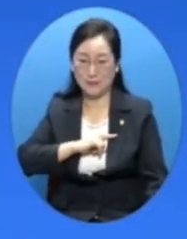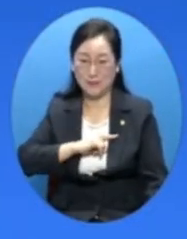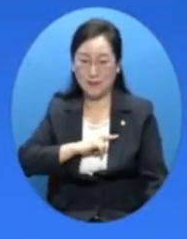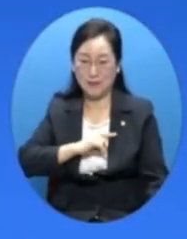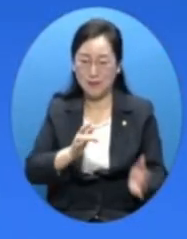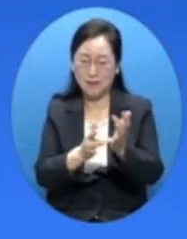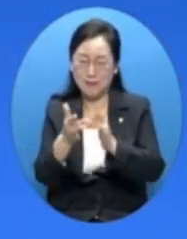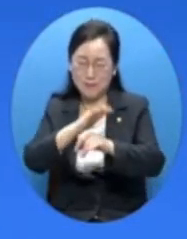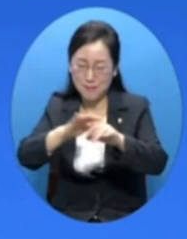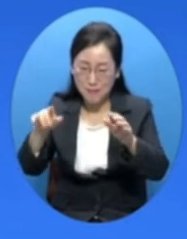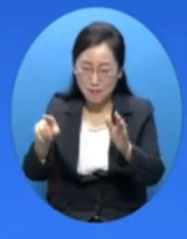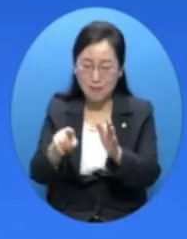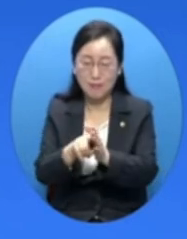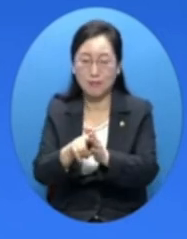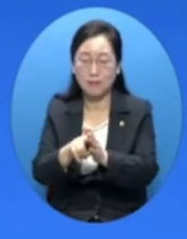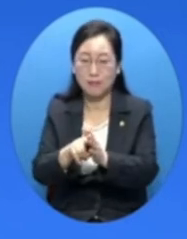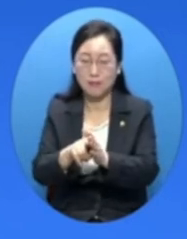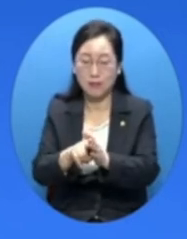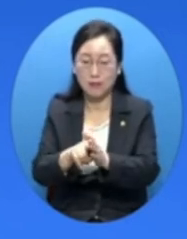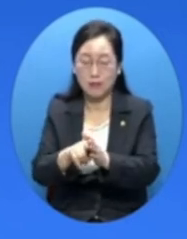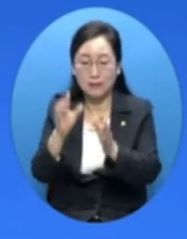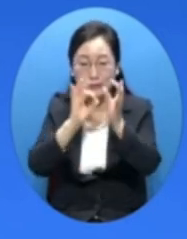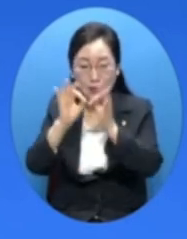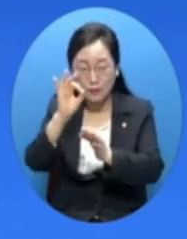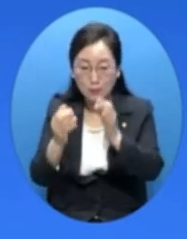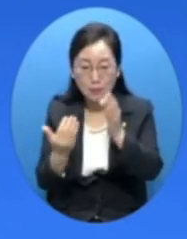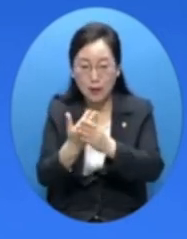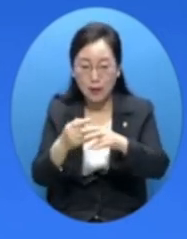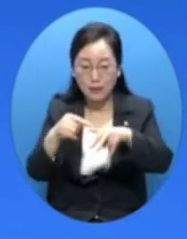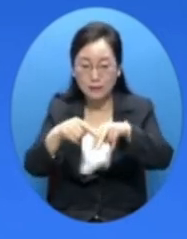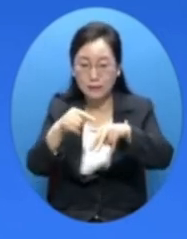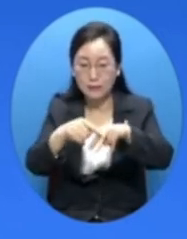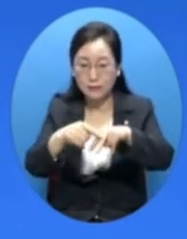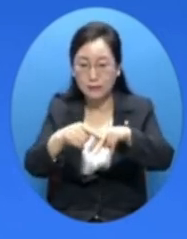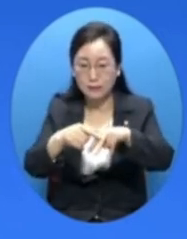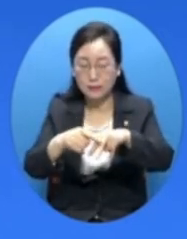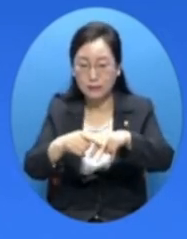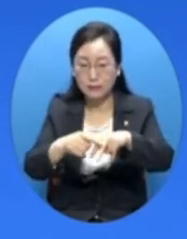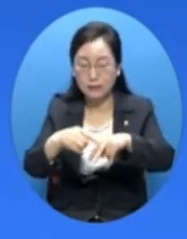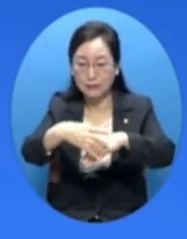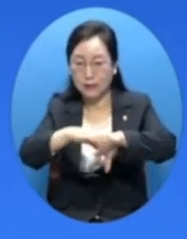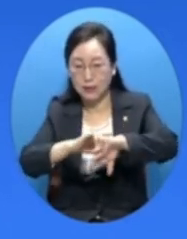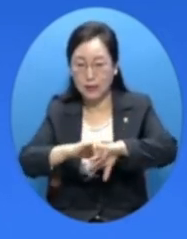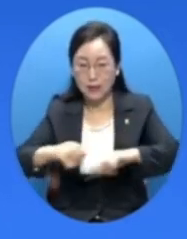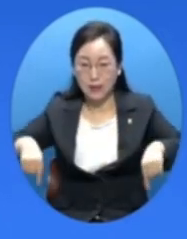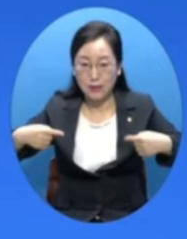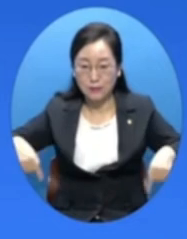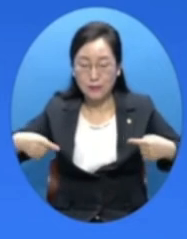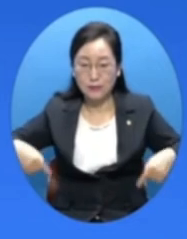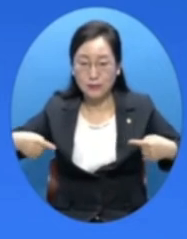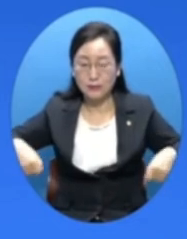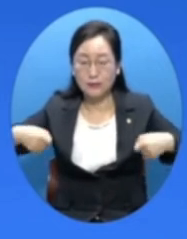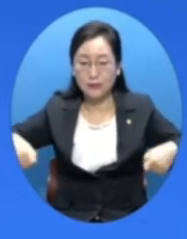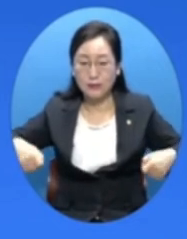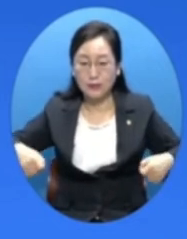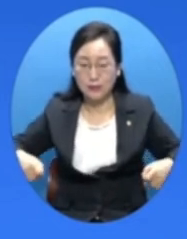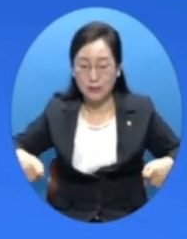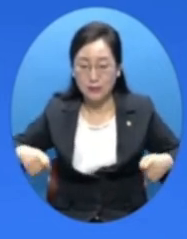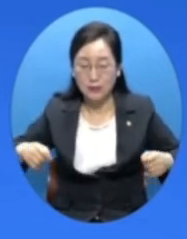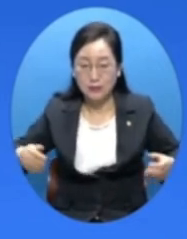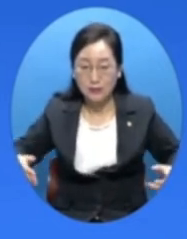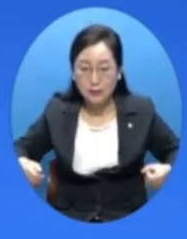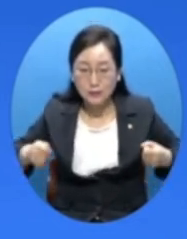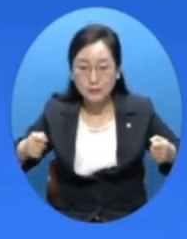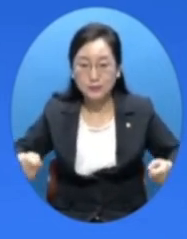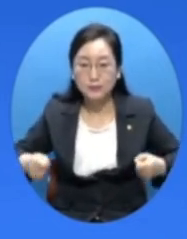사고로 두 다리를 못 서게 된 분이 위라클이라고 하는 그 영상을 만들어서 유튜브를 돌리는데 제가 3월 17일자 영상을